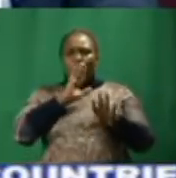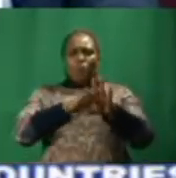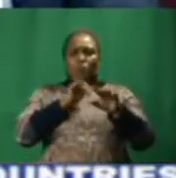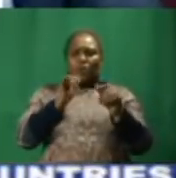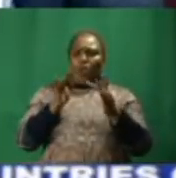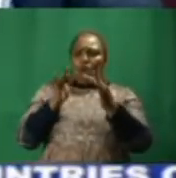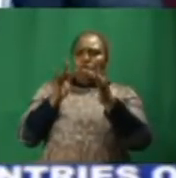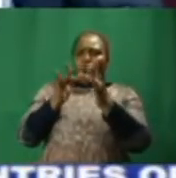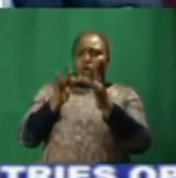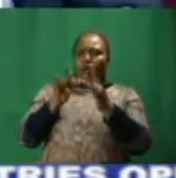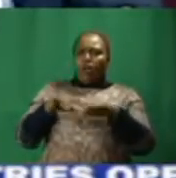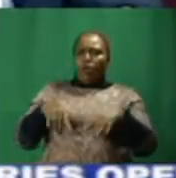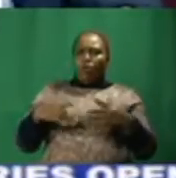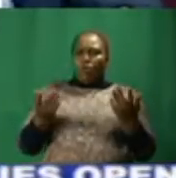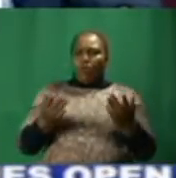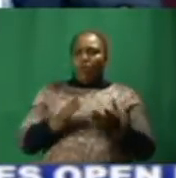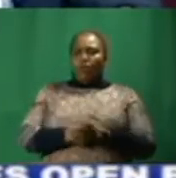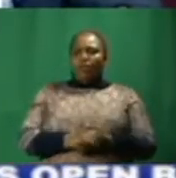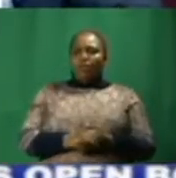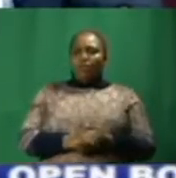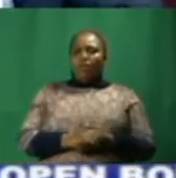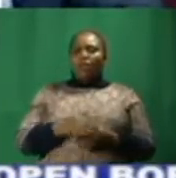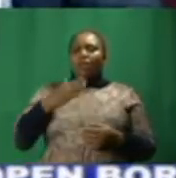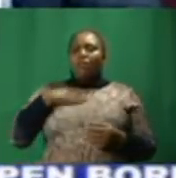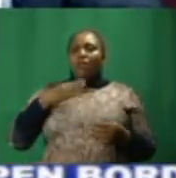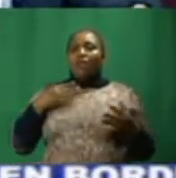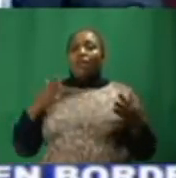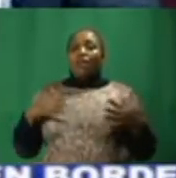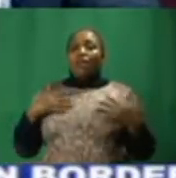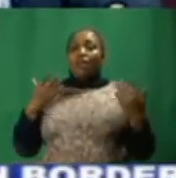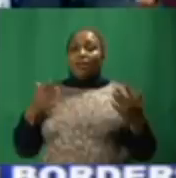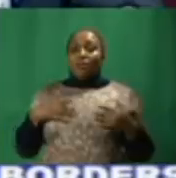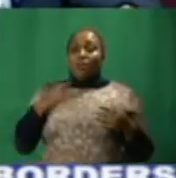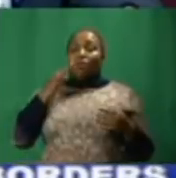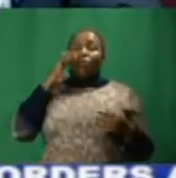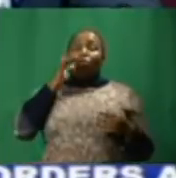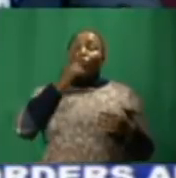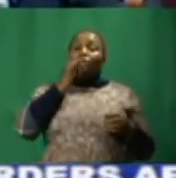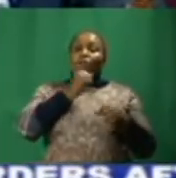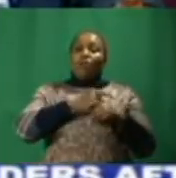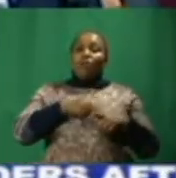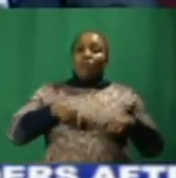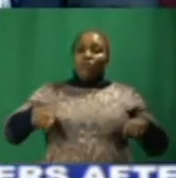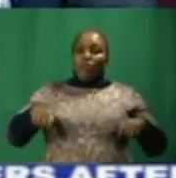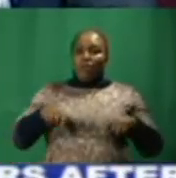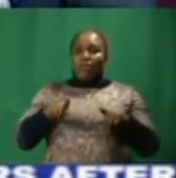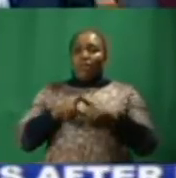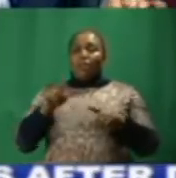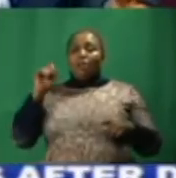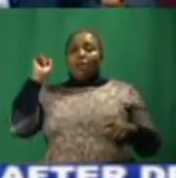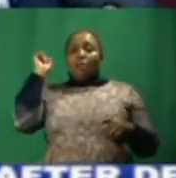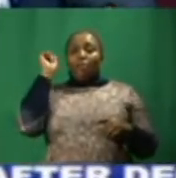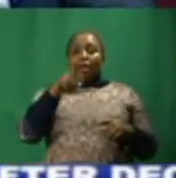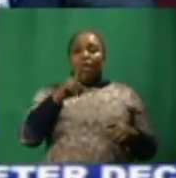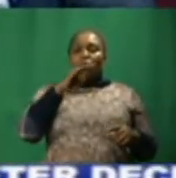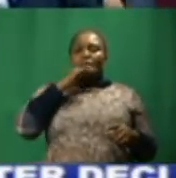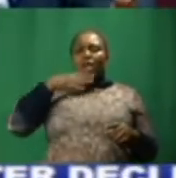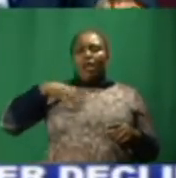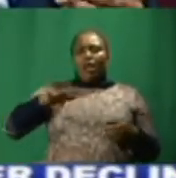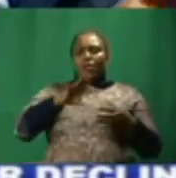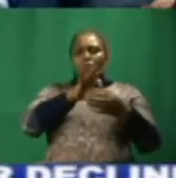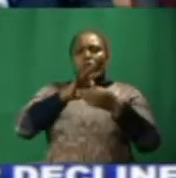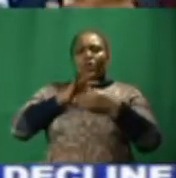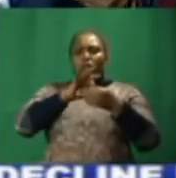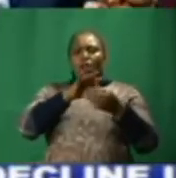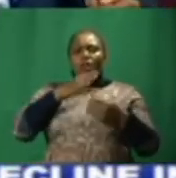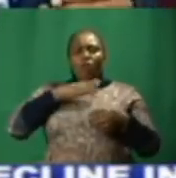bangathinzana kangako. Ngiyajabula nje mina Giyane ikakhulu na utsinza leyo yemidlalo letinhlangano letinye i-cricket ingiletinye letinhlangano letifunako